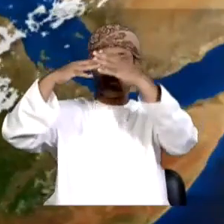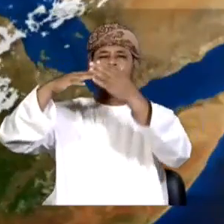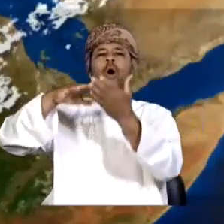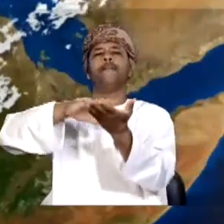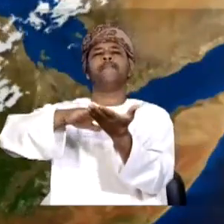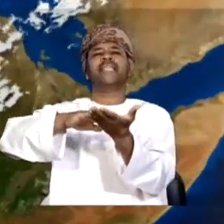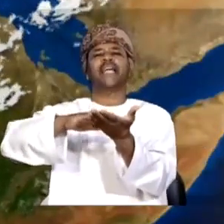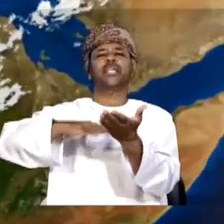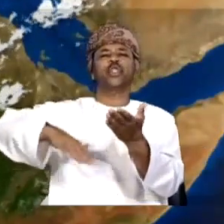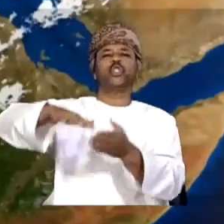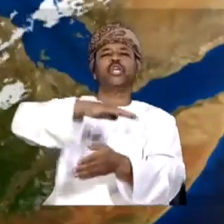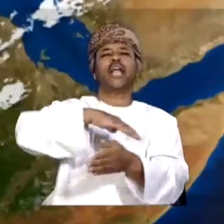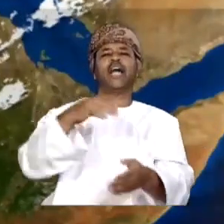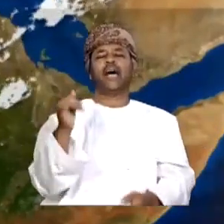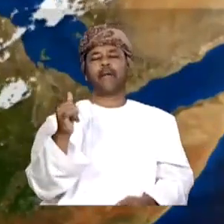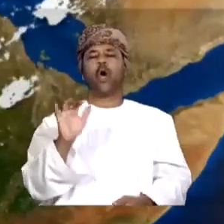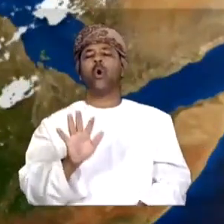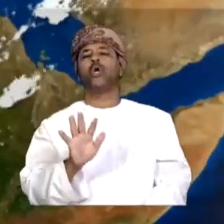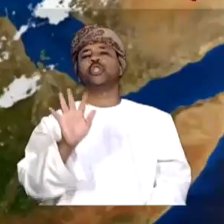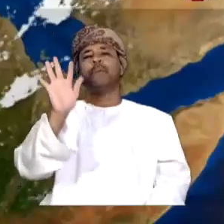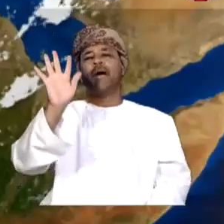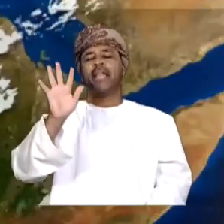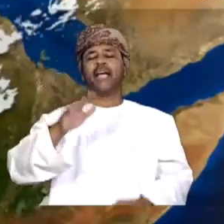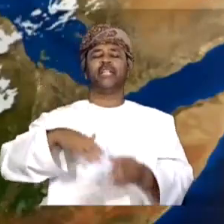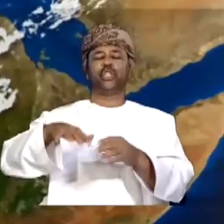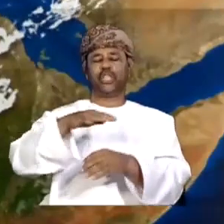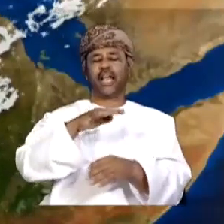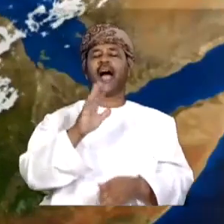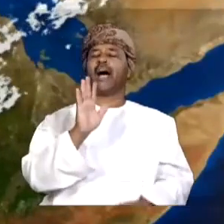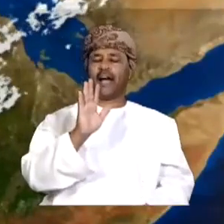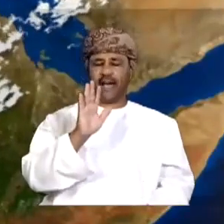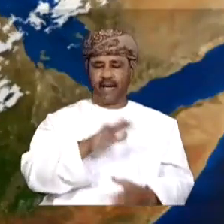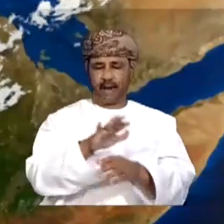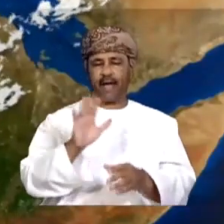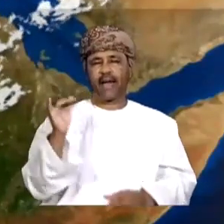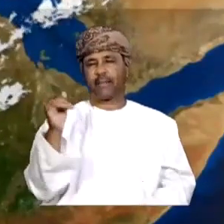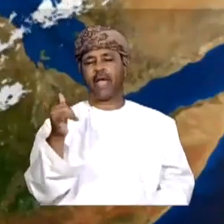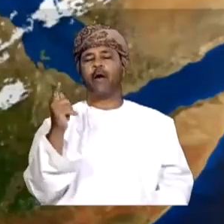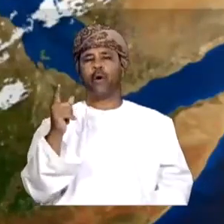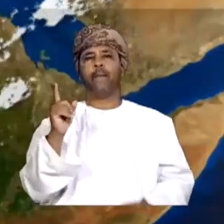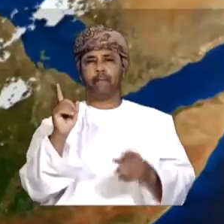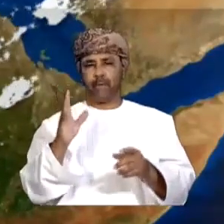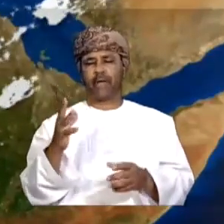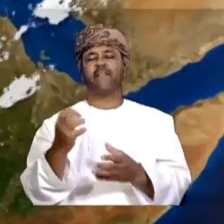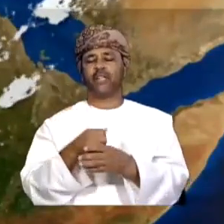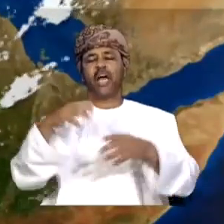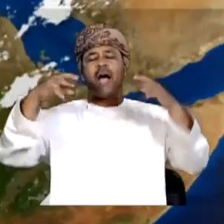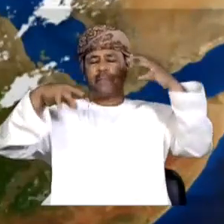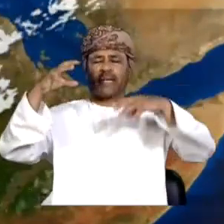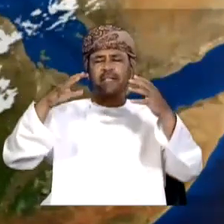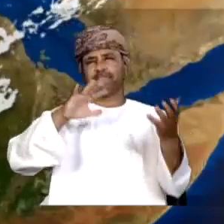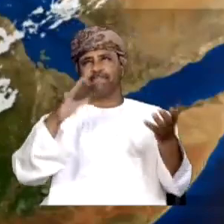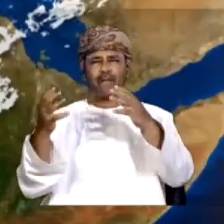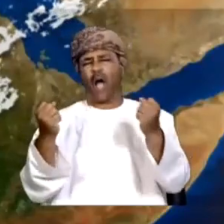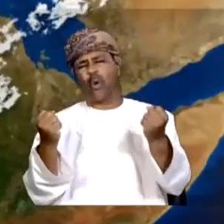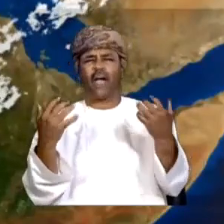ومنطقة شبه الجزيرة العربية وأقصى شمال منطقة شبه الجزيرة العربية، مع استمرار فصل يطول بعض الأمطار ومتفاوتات